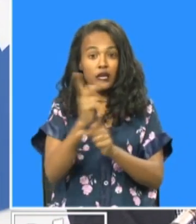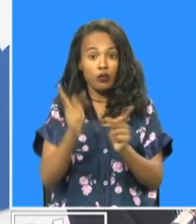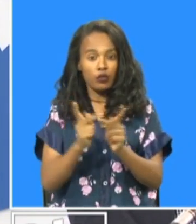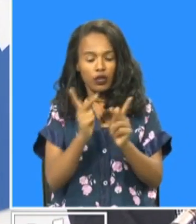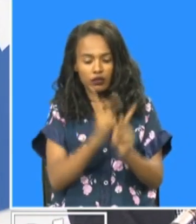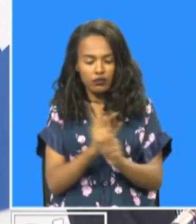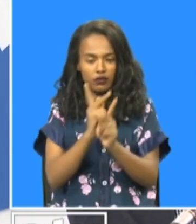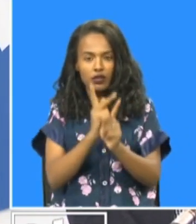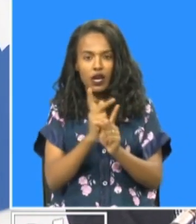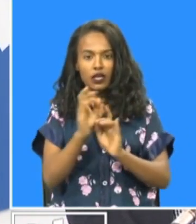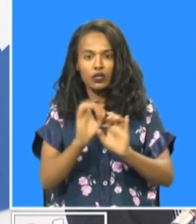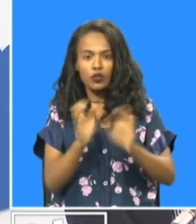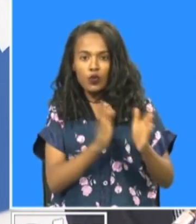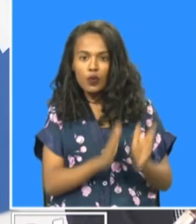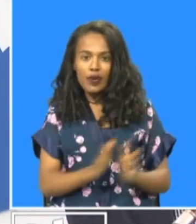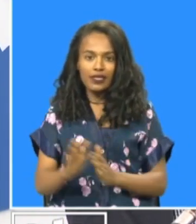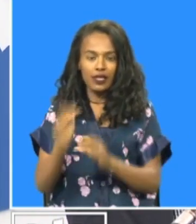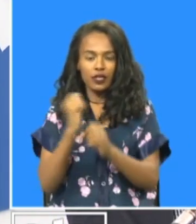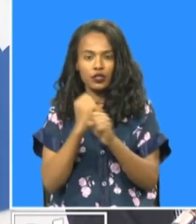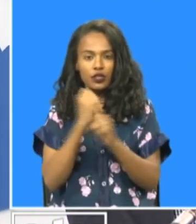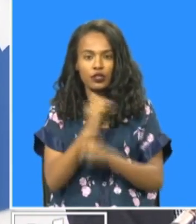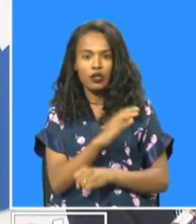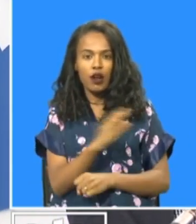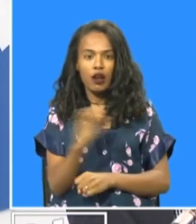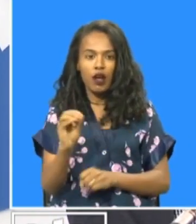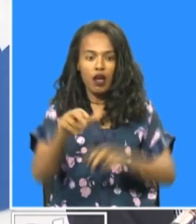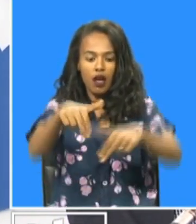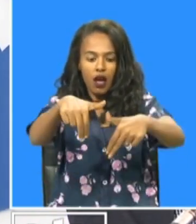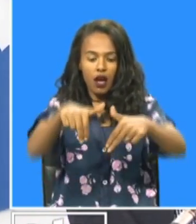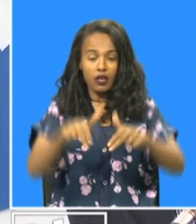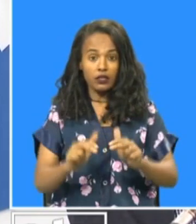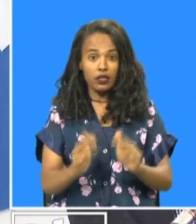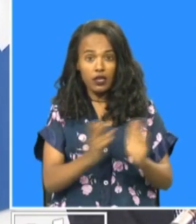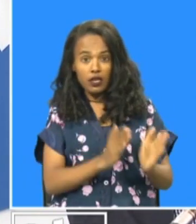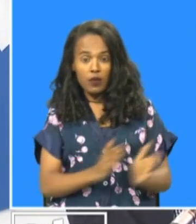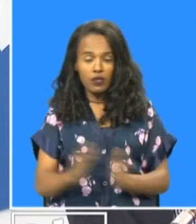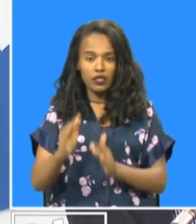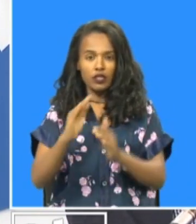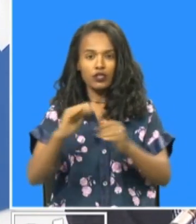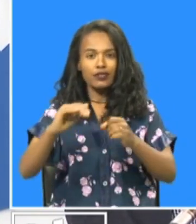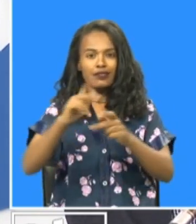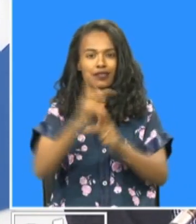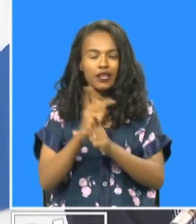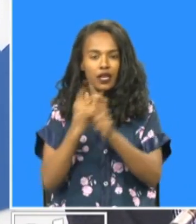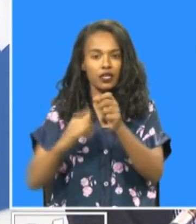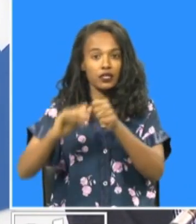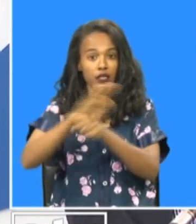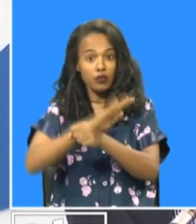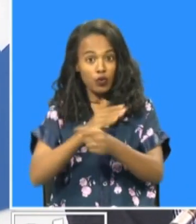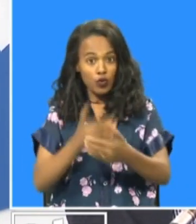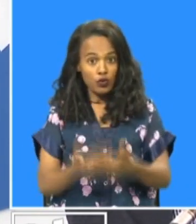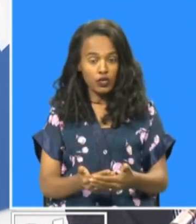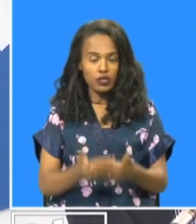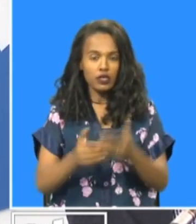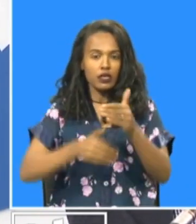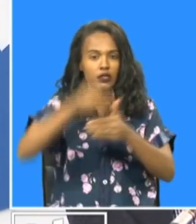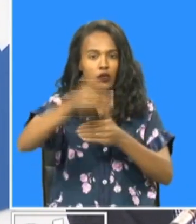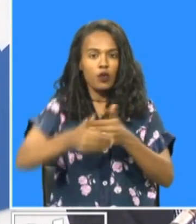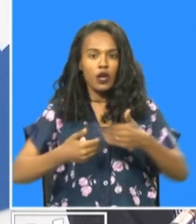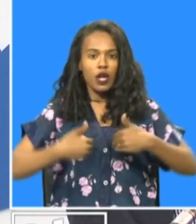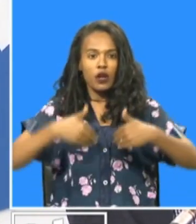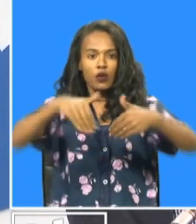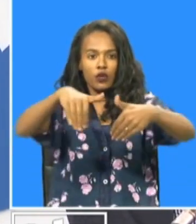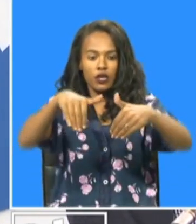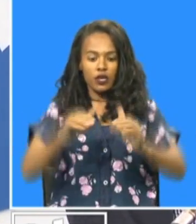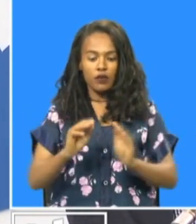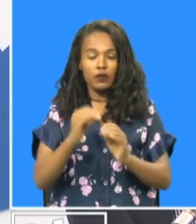ጥንቃቄ ተደርጎ የማዘጋጀት ስራውና አስክሬኑን የማዘጋጀት ስራ ጥንቃቄ የተሞላው እስከሆነ ድረስ ከዛ በኋላ ያለው የቀብር